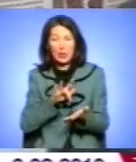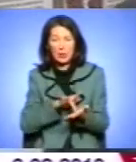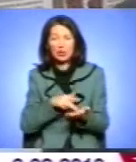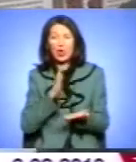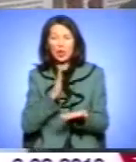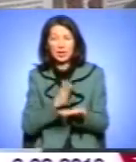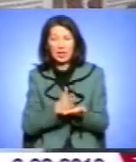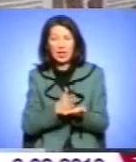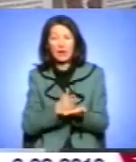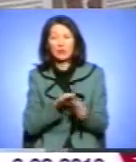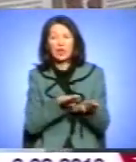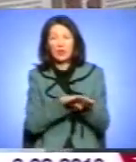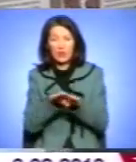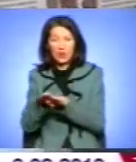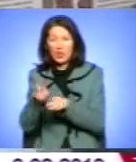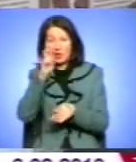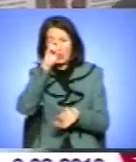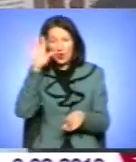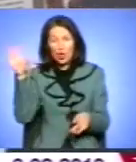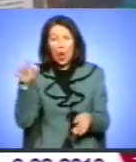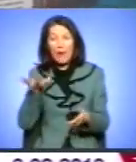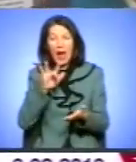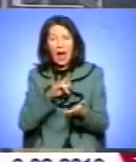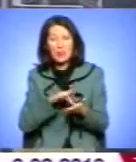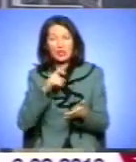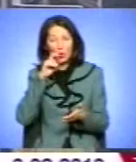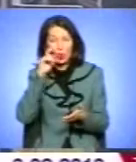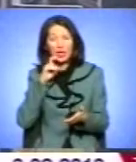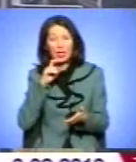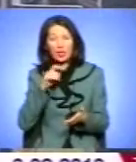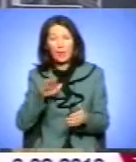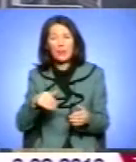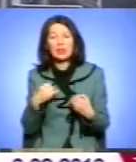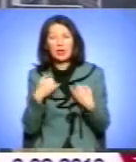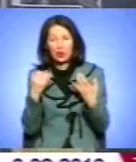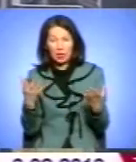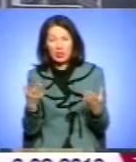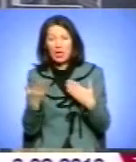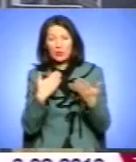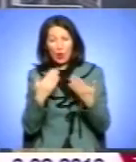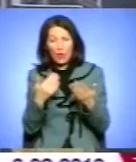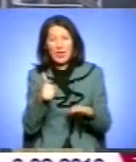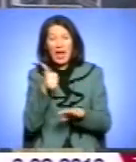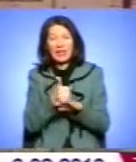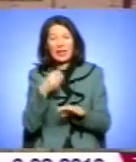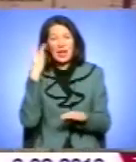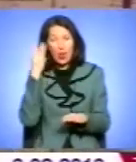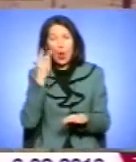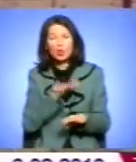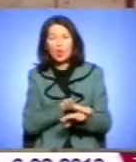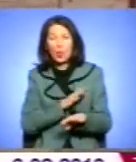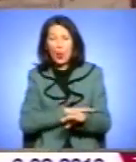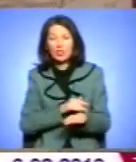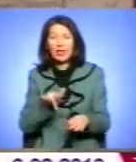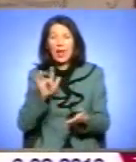стає в ряд відомих міст України. Після урочистостей і спілкування генеральний консул Польщі і